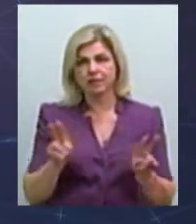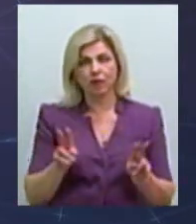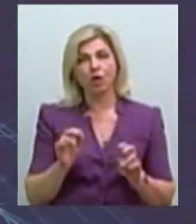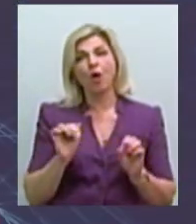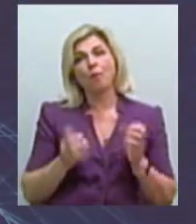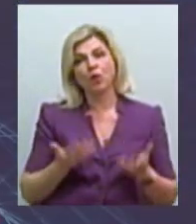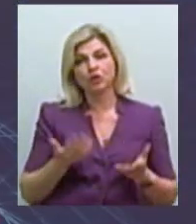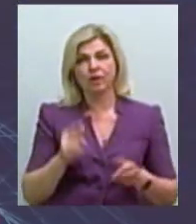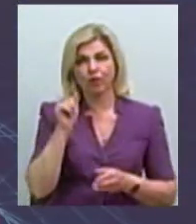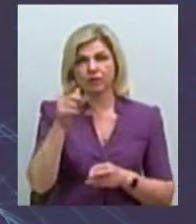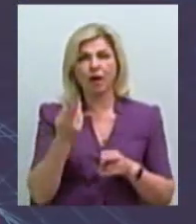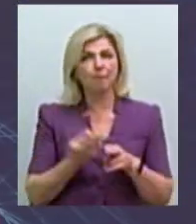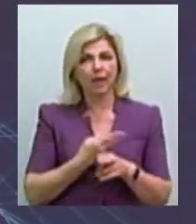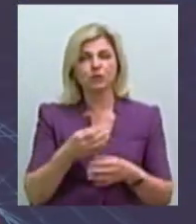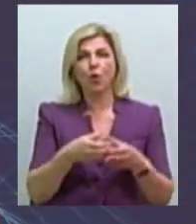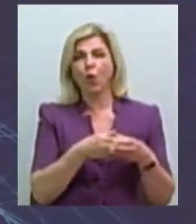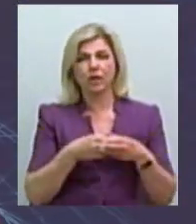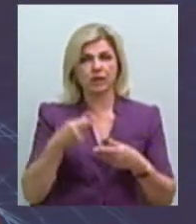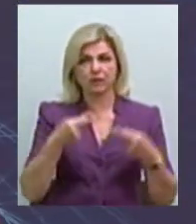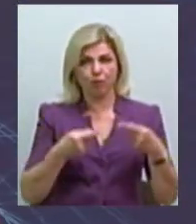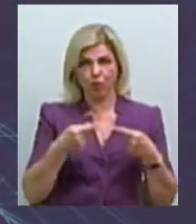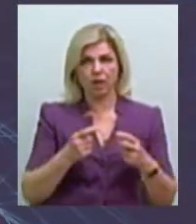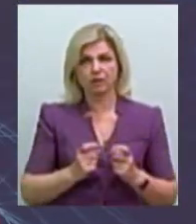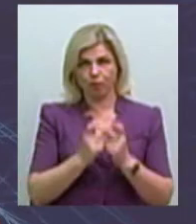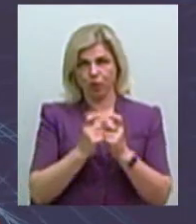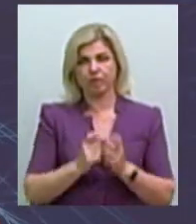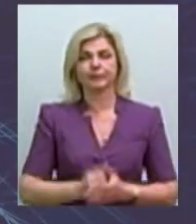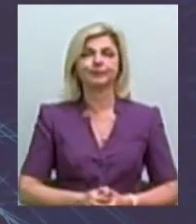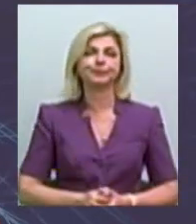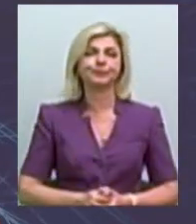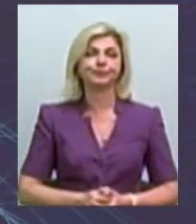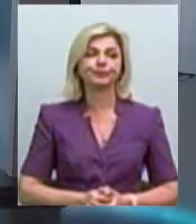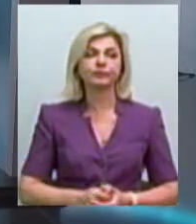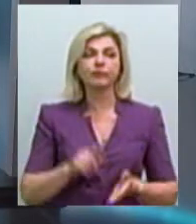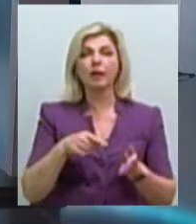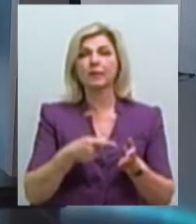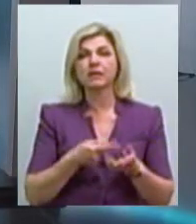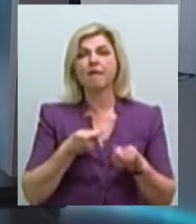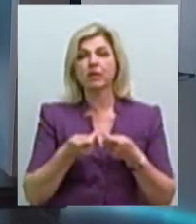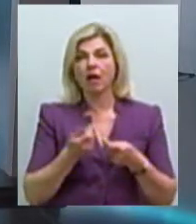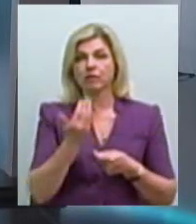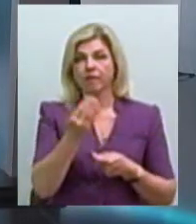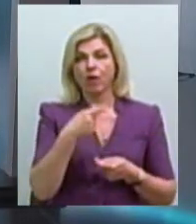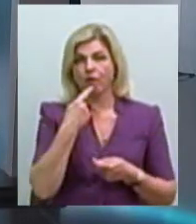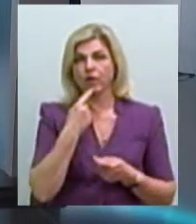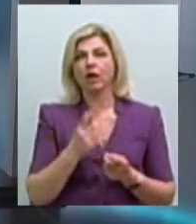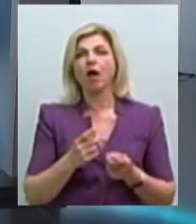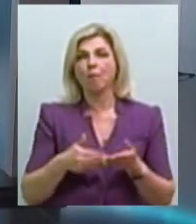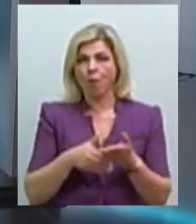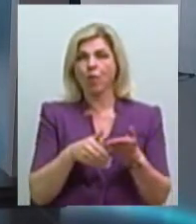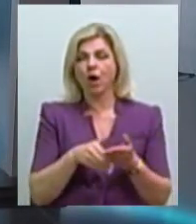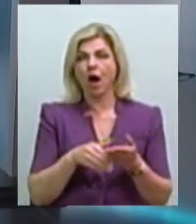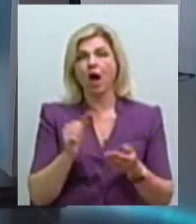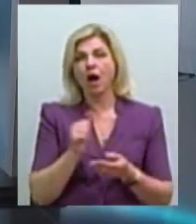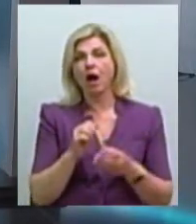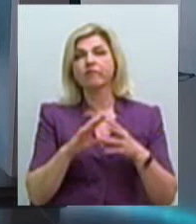без якихось таких колективних суперечок і спорів обійдеться. І знову ж таки, міська влада, ви кажете, йде на контакт, допомагає. А